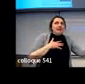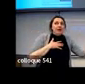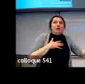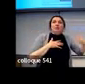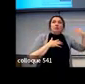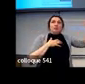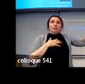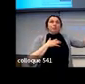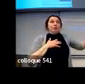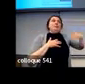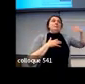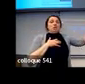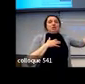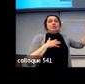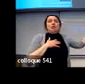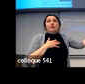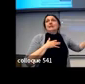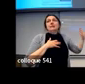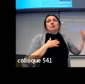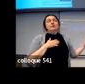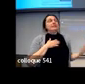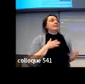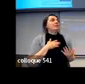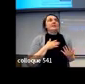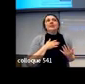image d'ailleurs, on peut aller chercher les